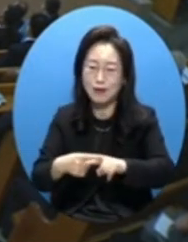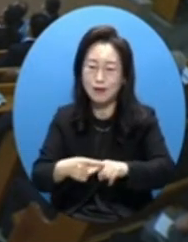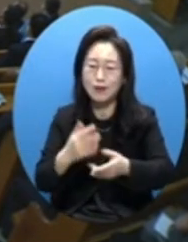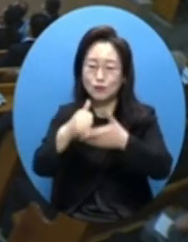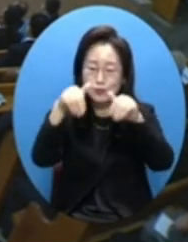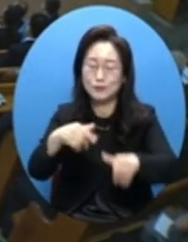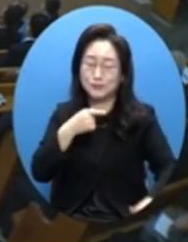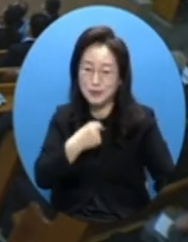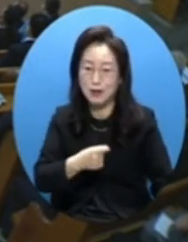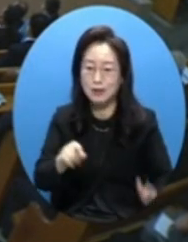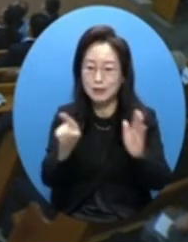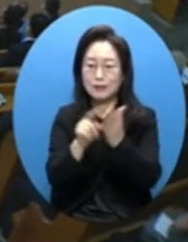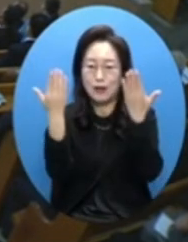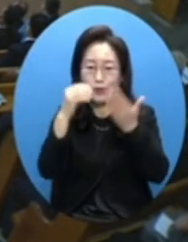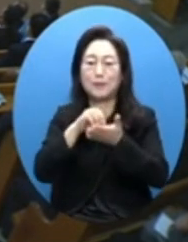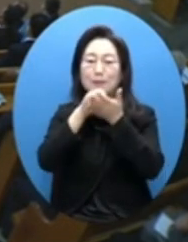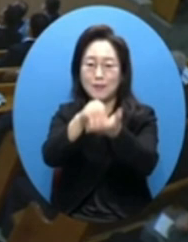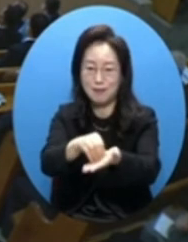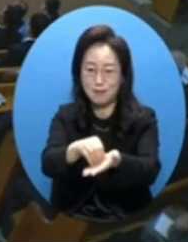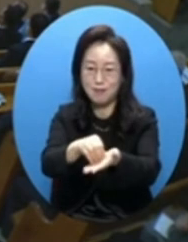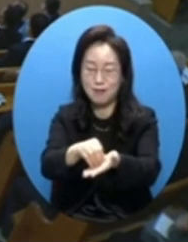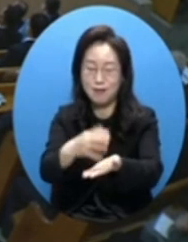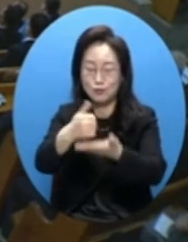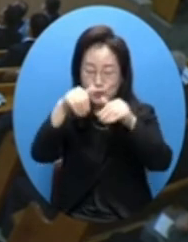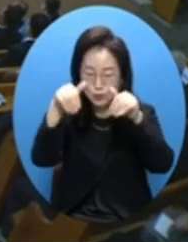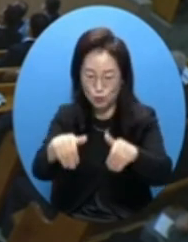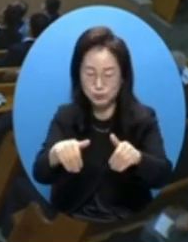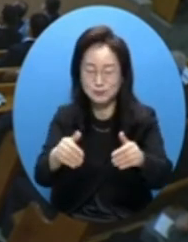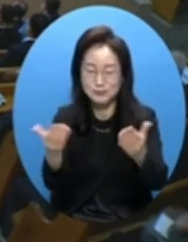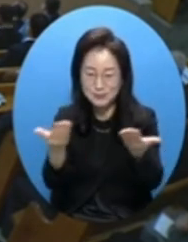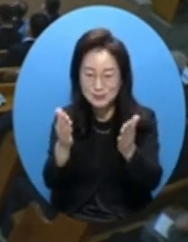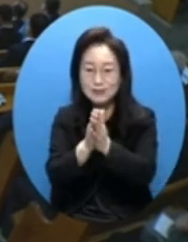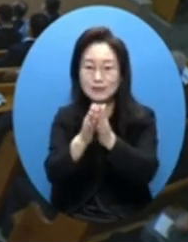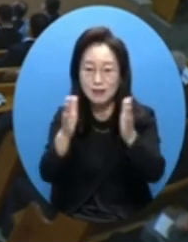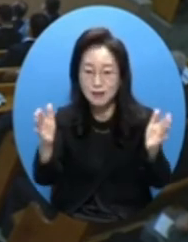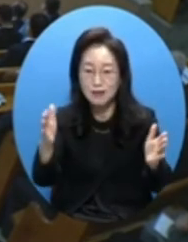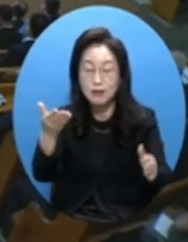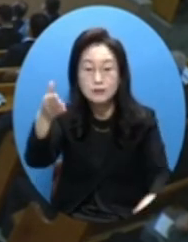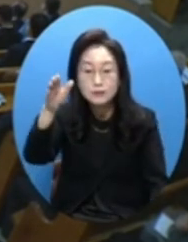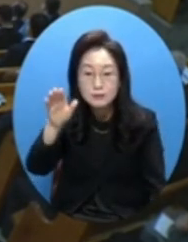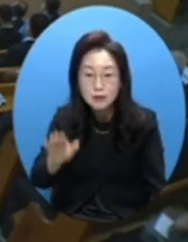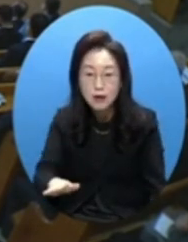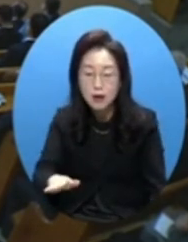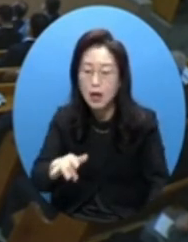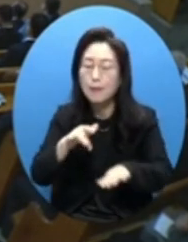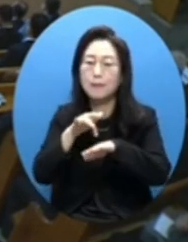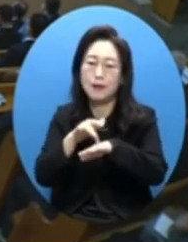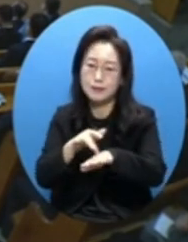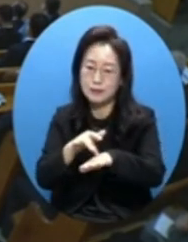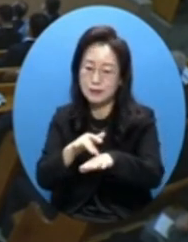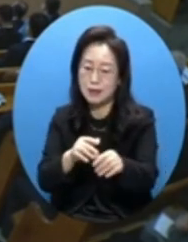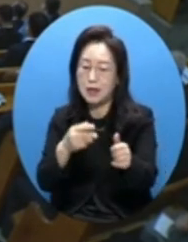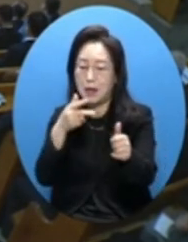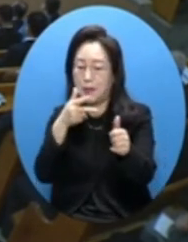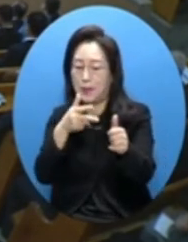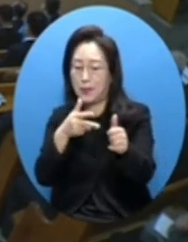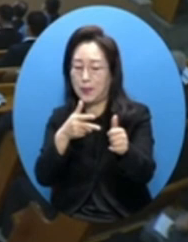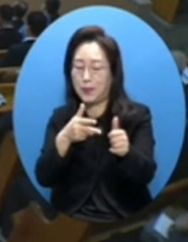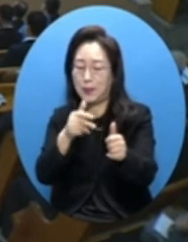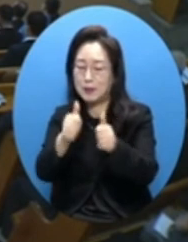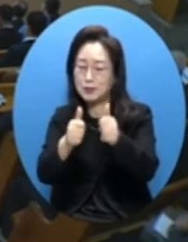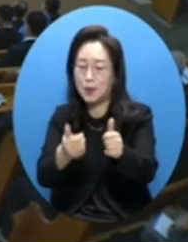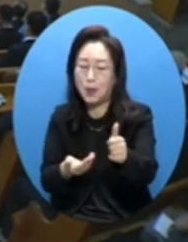하나님의 성의 신학교에 입학해서 주의 종의 길을 들어섰습니다. 그런데 마귀가 그것을 알고 이 가정에